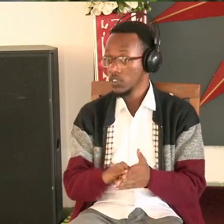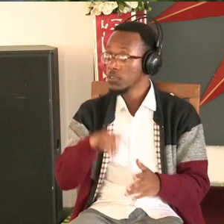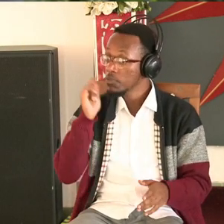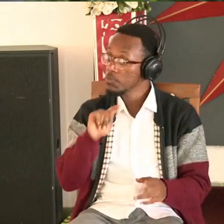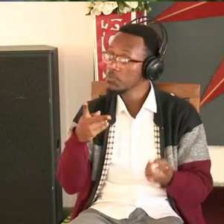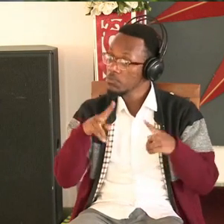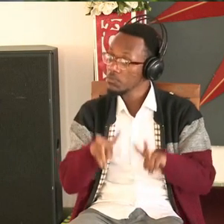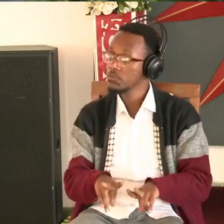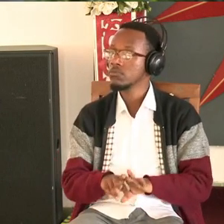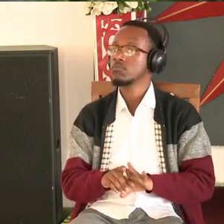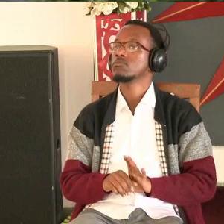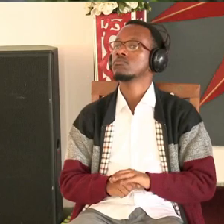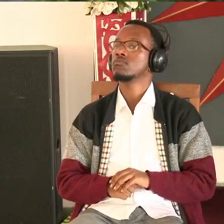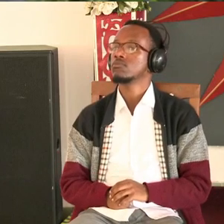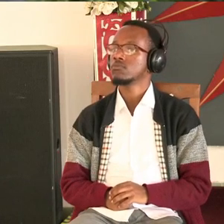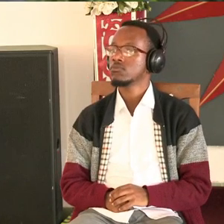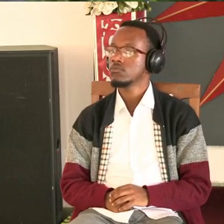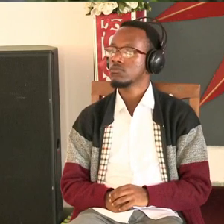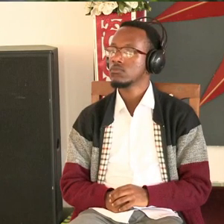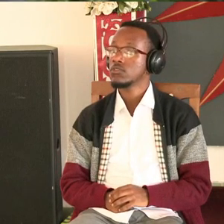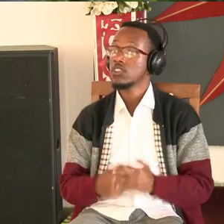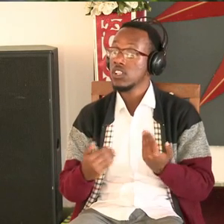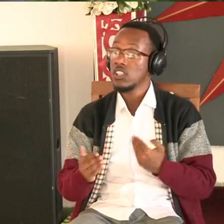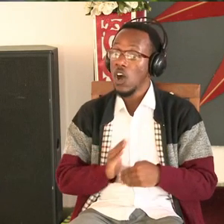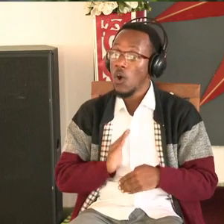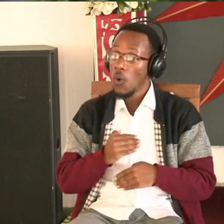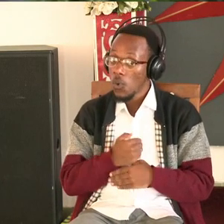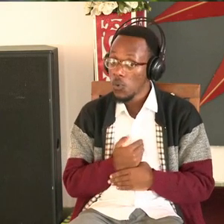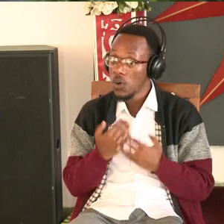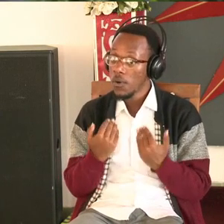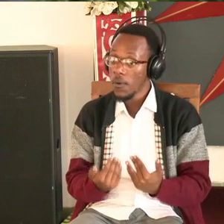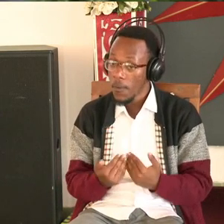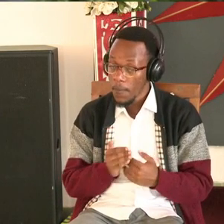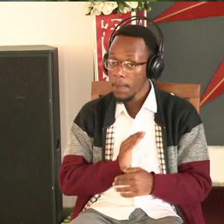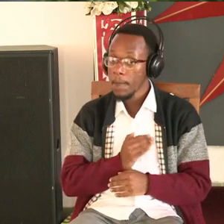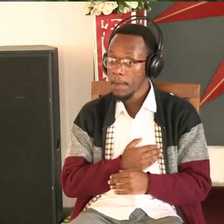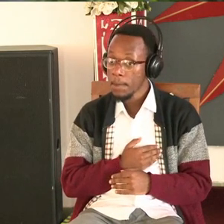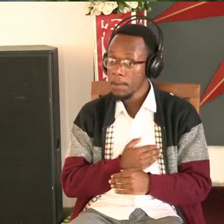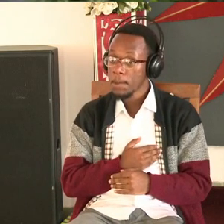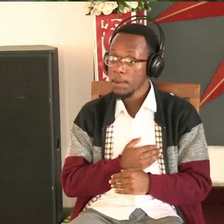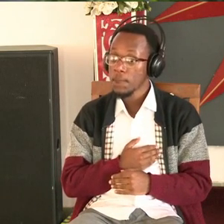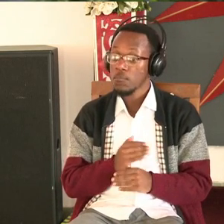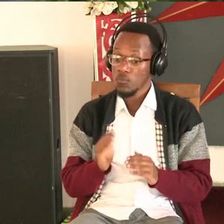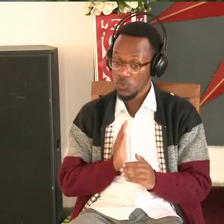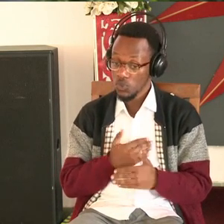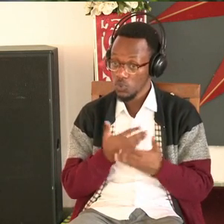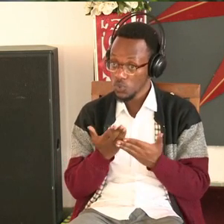n'ibigomba kuza ubu ngubu, kandi rwose twateguriwe,